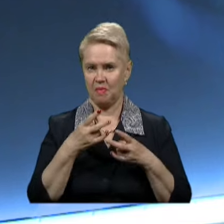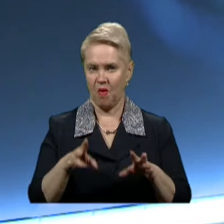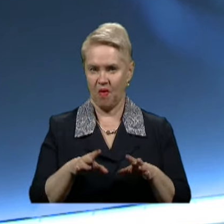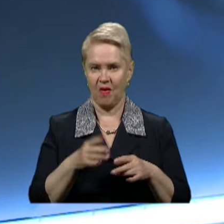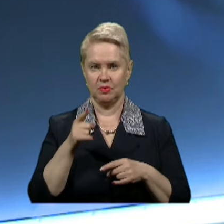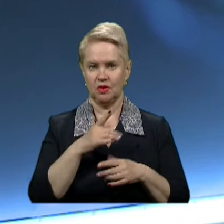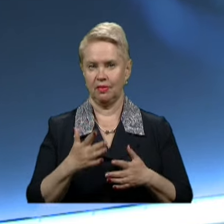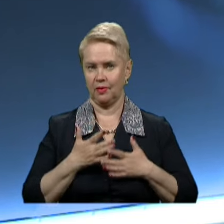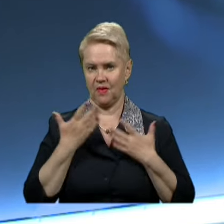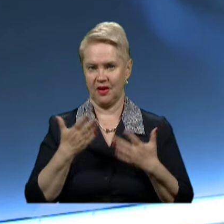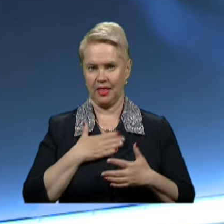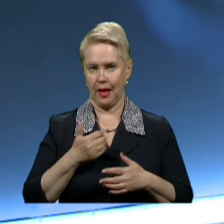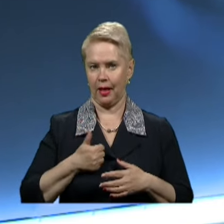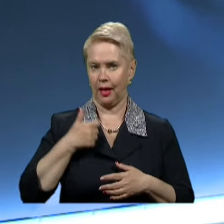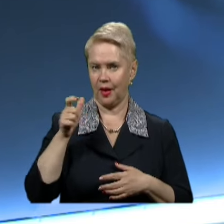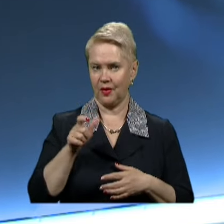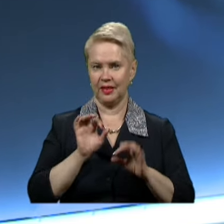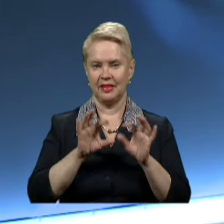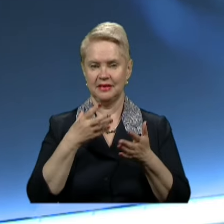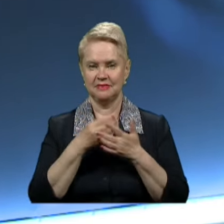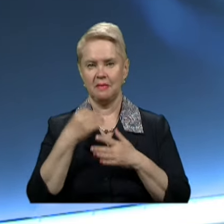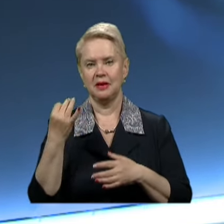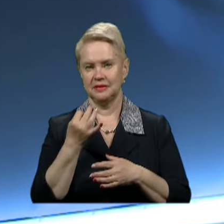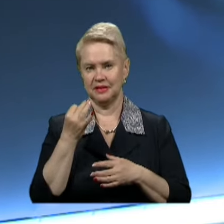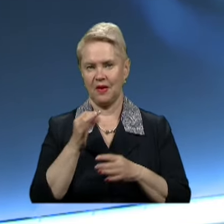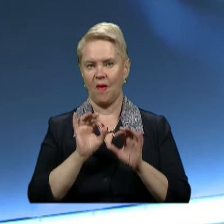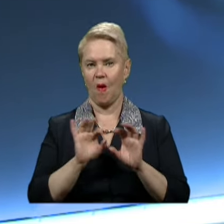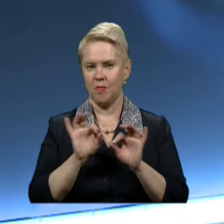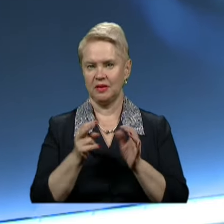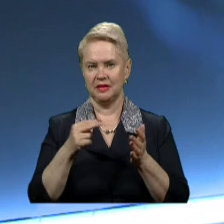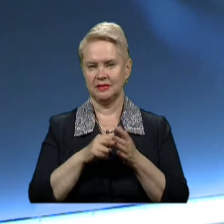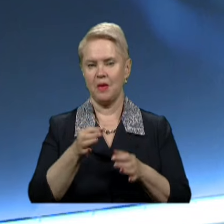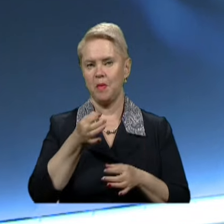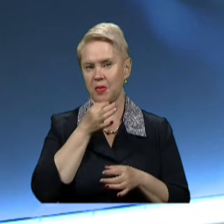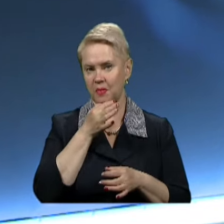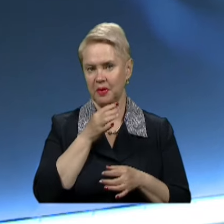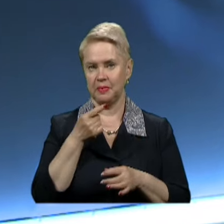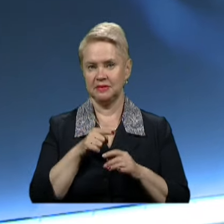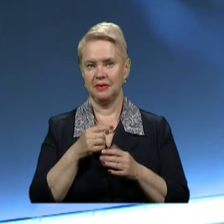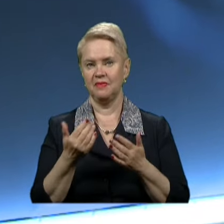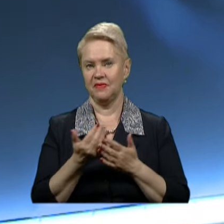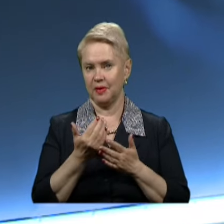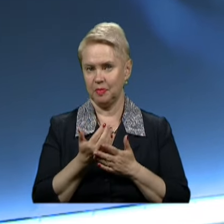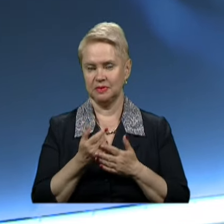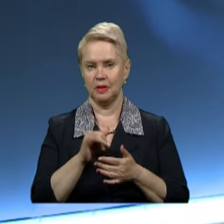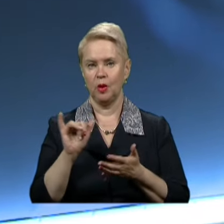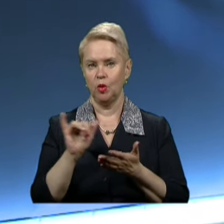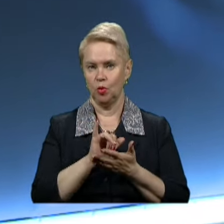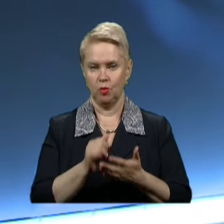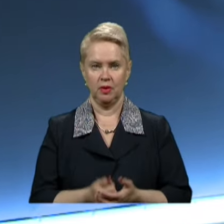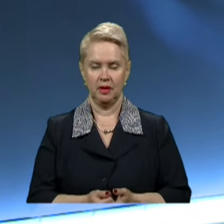непотребу? Чи надихнула вас наша героїня? Діліться своїми історіями в коментарях, ставте вподобайку під цим випуском на